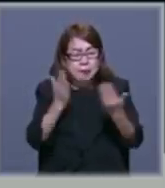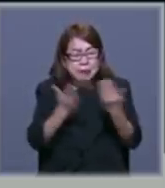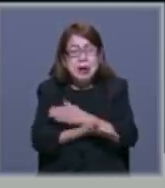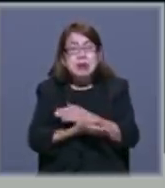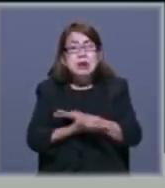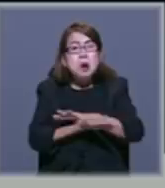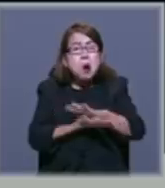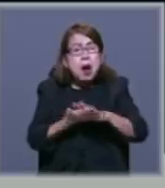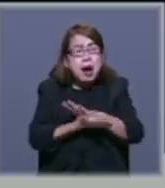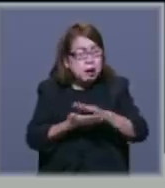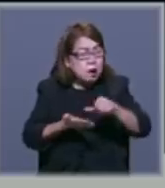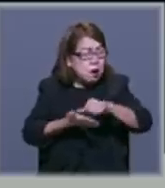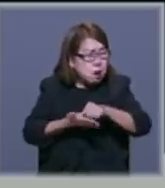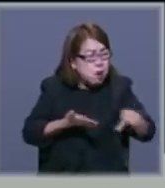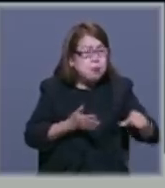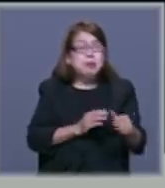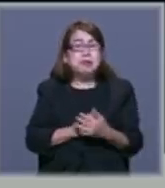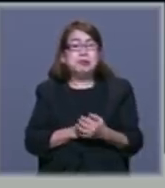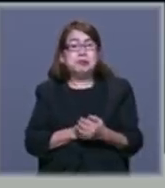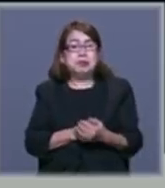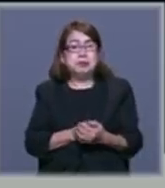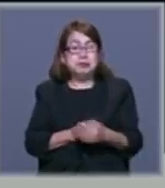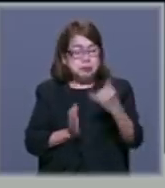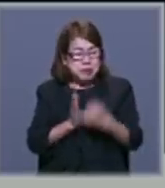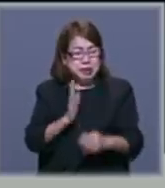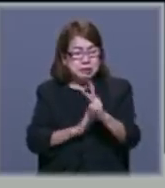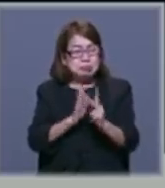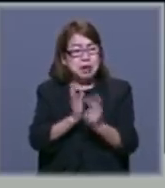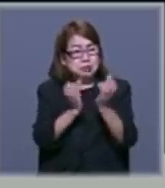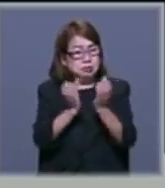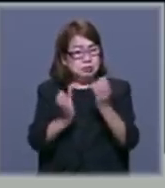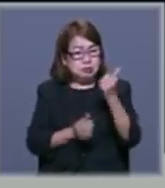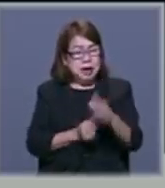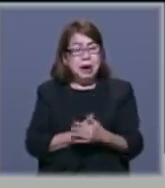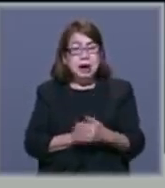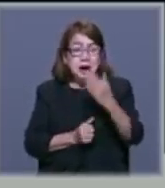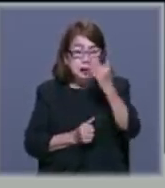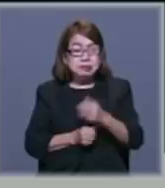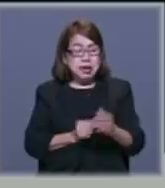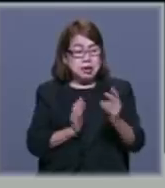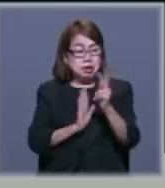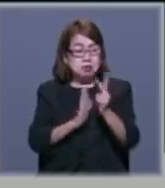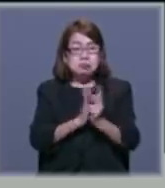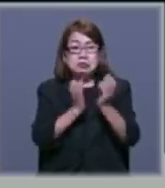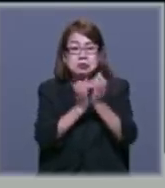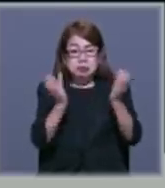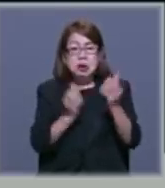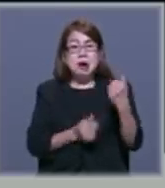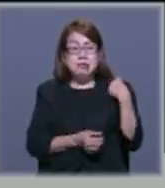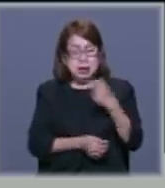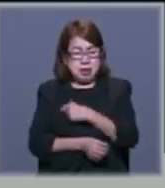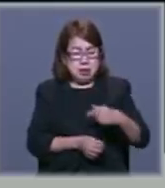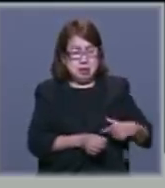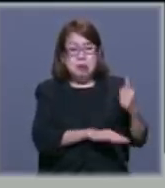ค่าและเจตนารมณ์ของรัฐธรรมนูญเสียเองเพราะประชาธิปไตยอันมีพระมหากษัตริย์ทรงเป็นประมุขตามนิติราชประ